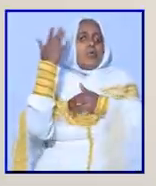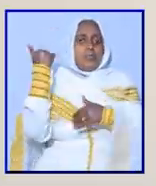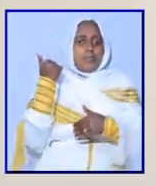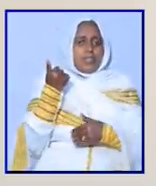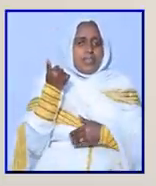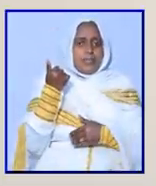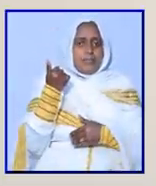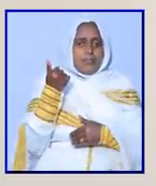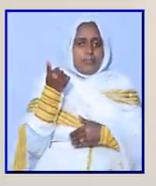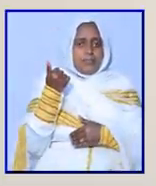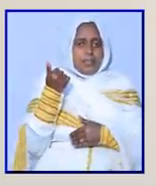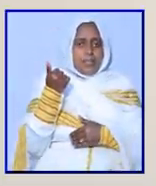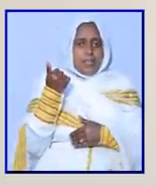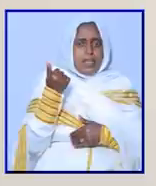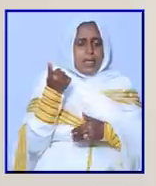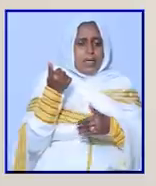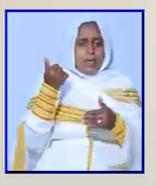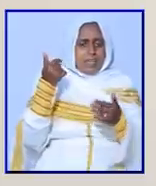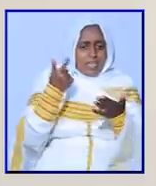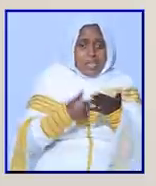ችግር ውስጥ ገቡ።